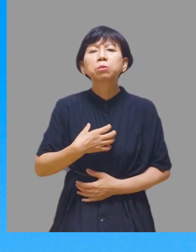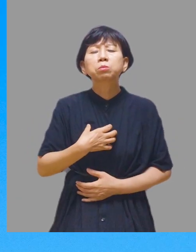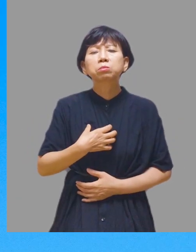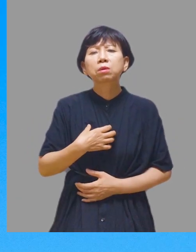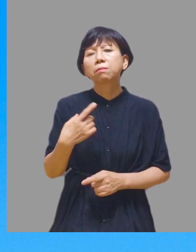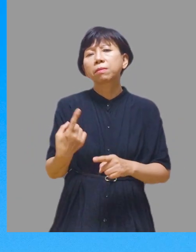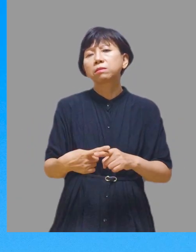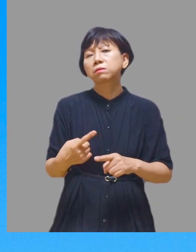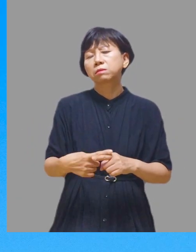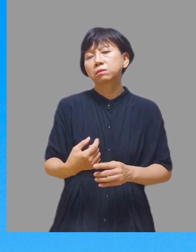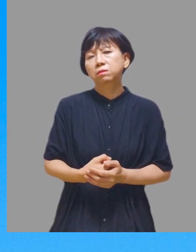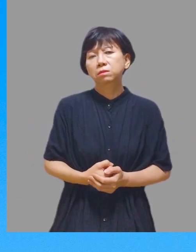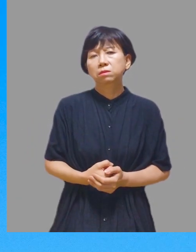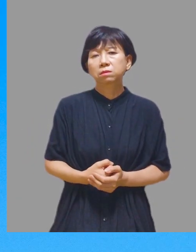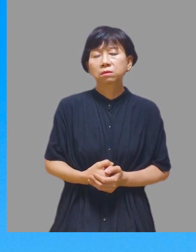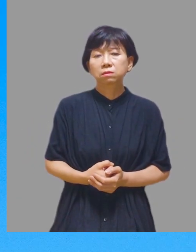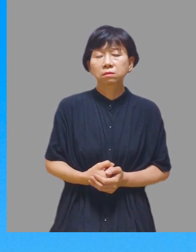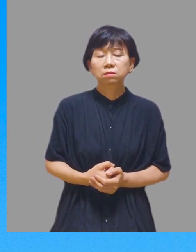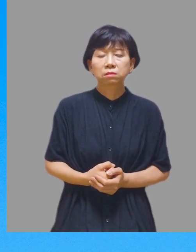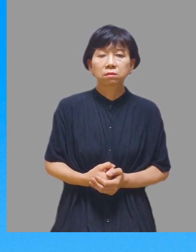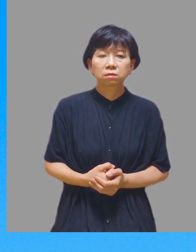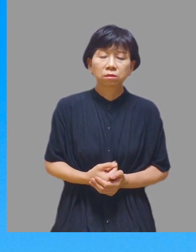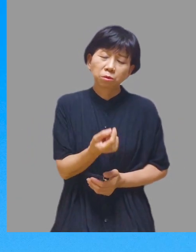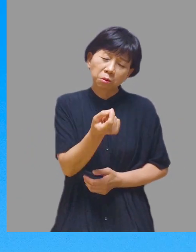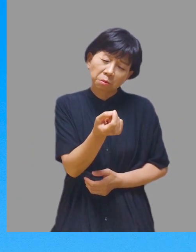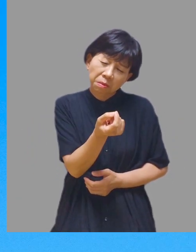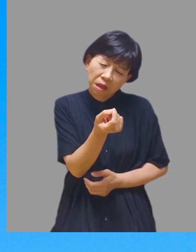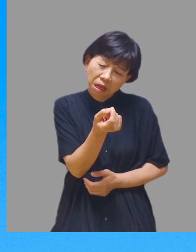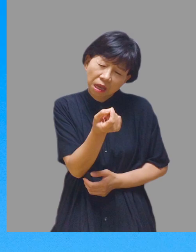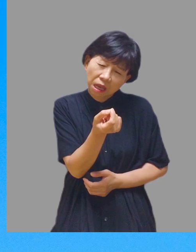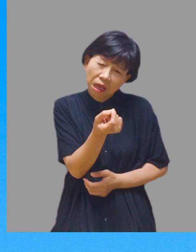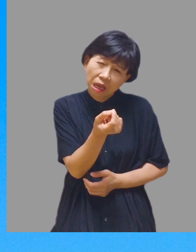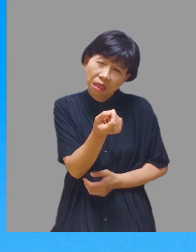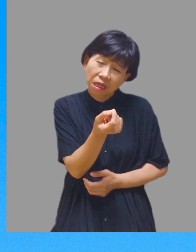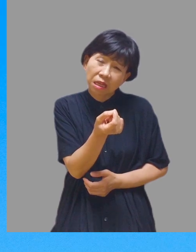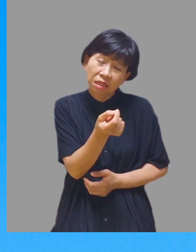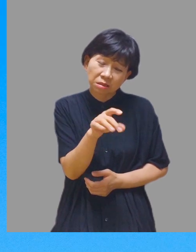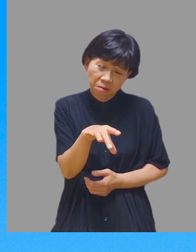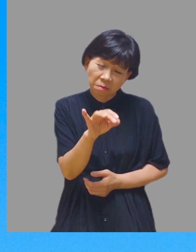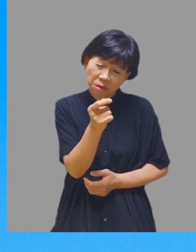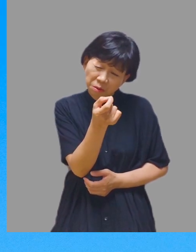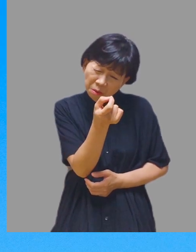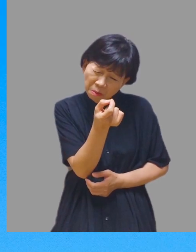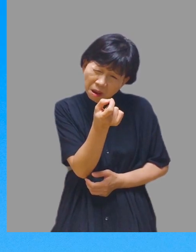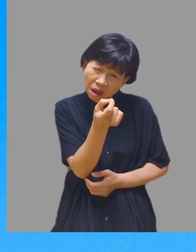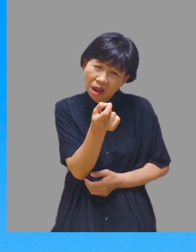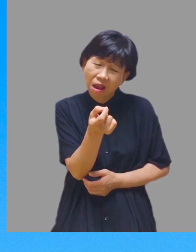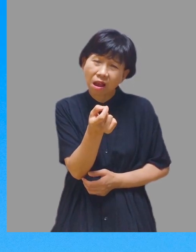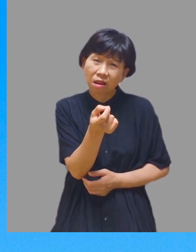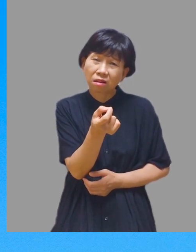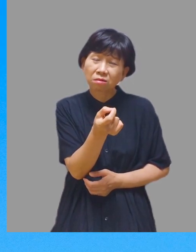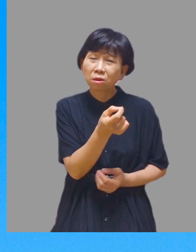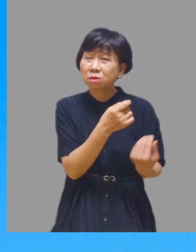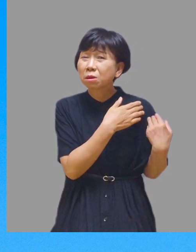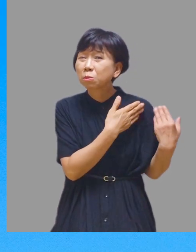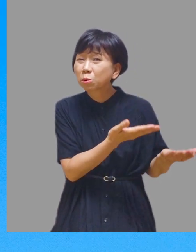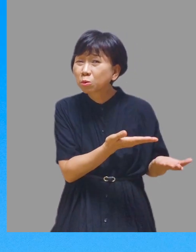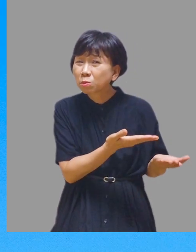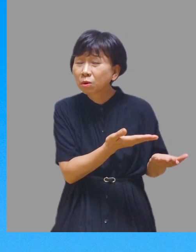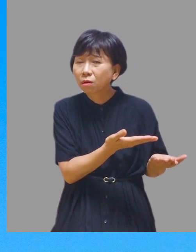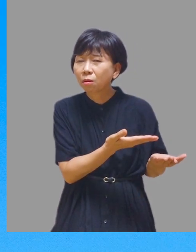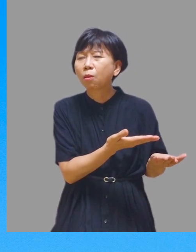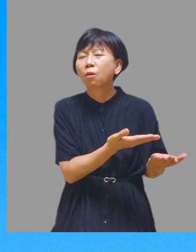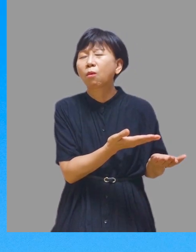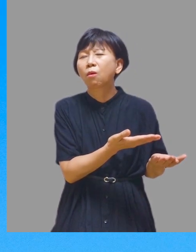거예요. 별것도 아닌 작은 틈인 것처럼 보이는데 그 틈을 무시하면 안 된다는